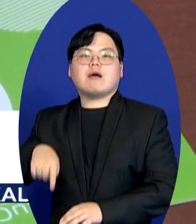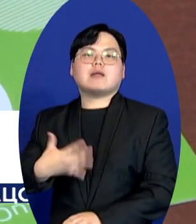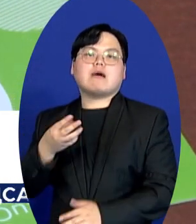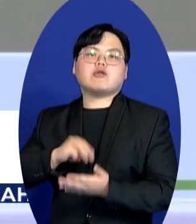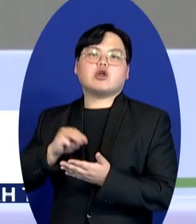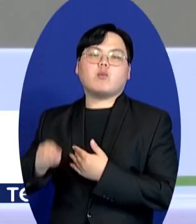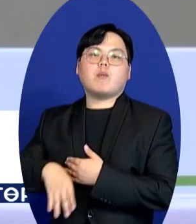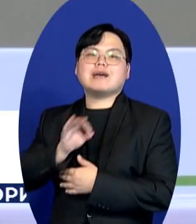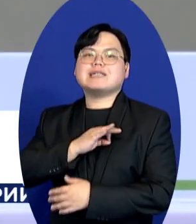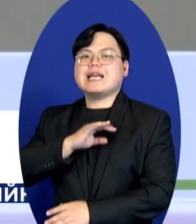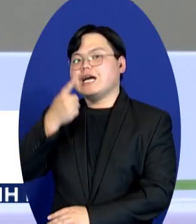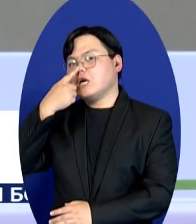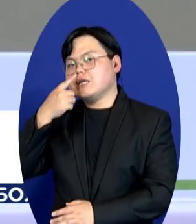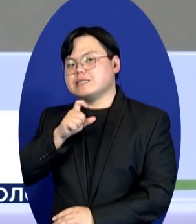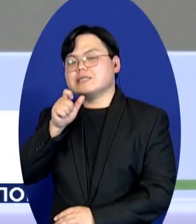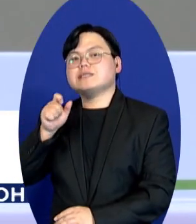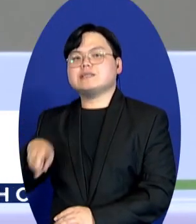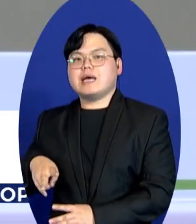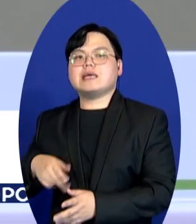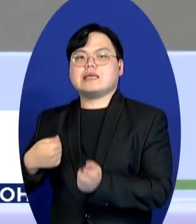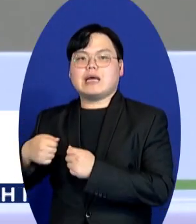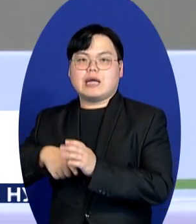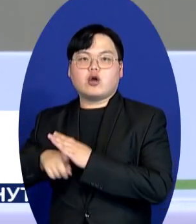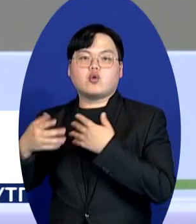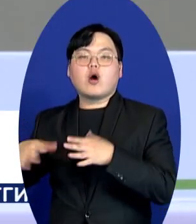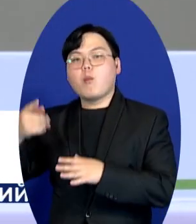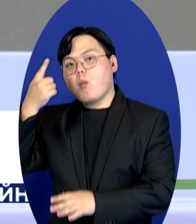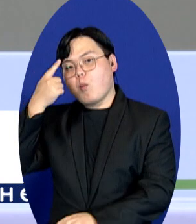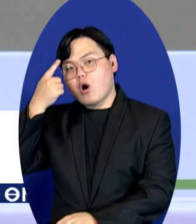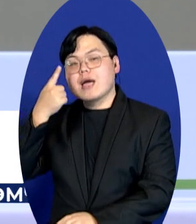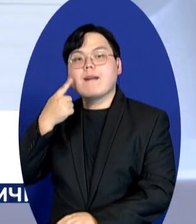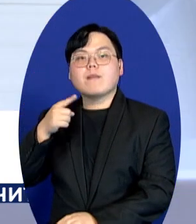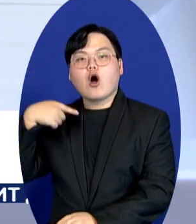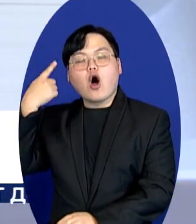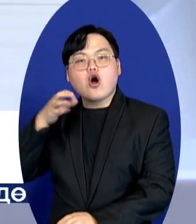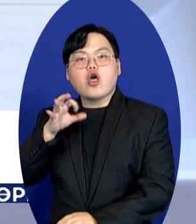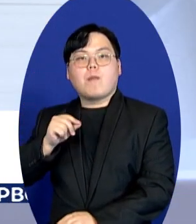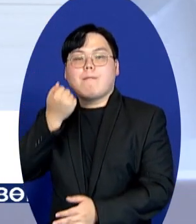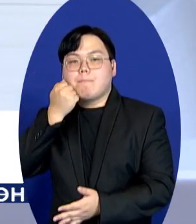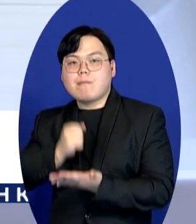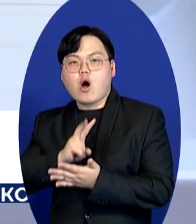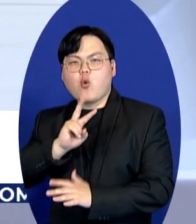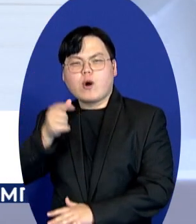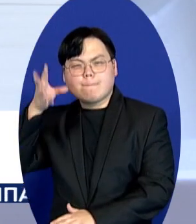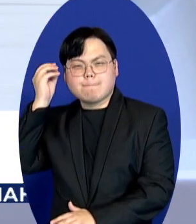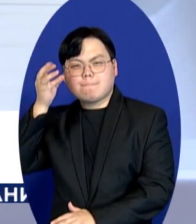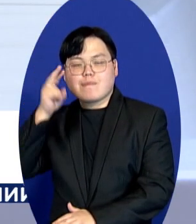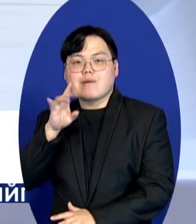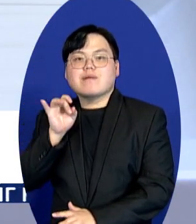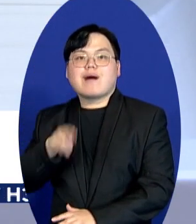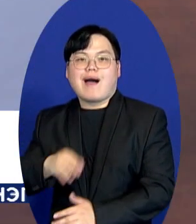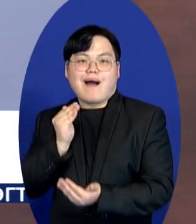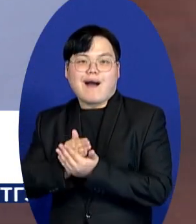тэрбум хэрэглэгчтэй хэдтийн зах зээлд хөл тавьжээ. Монгол эмэгтэй оюуны өмчөөр баталгаажсан үгцээчлэх карт цаашид